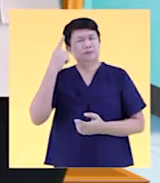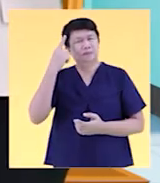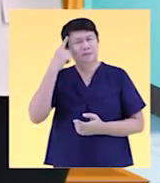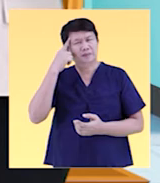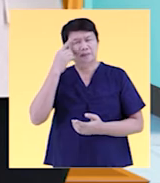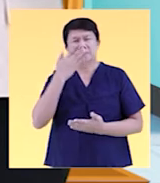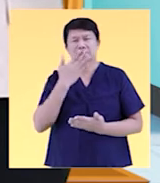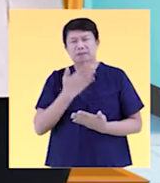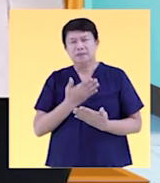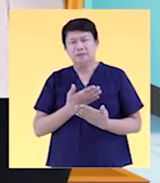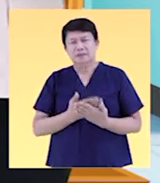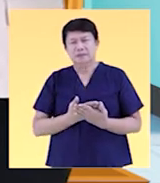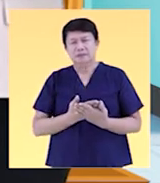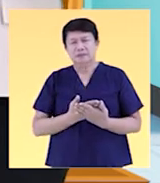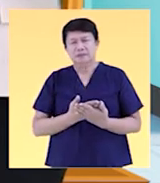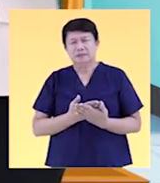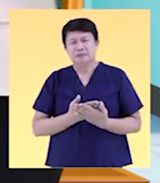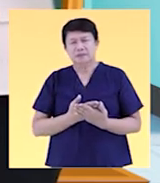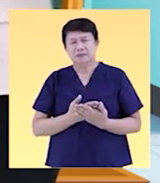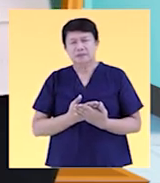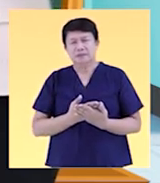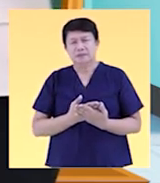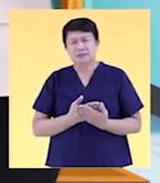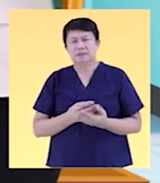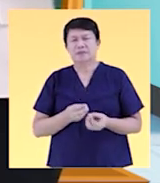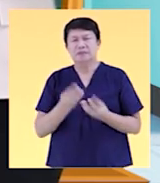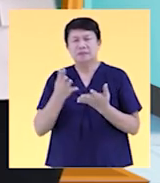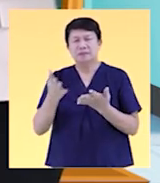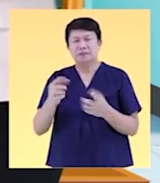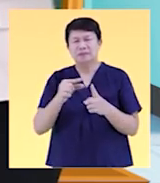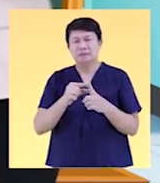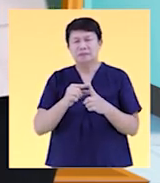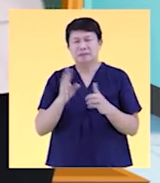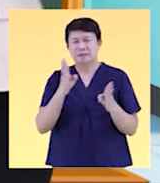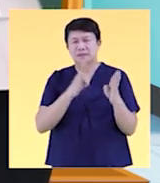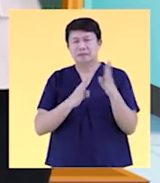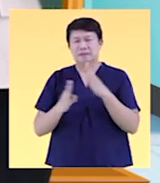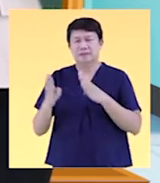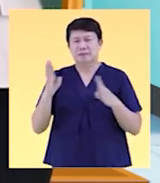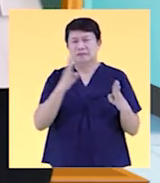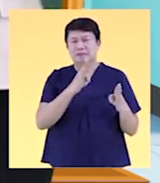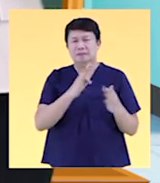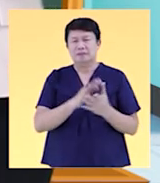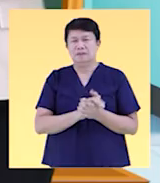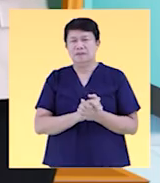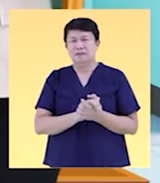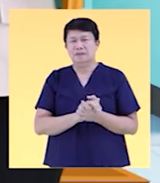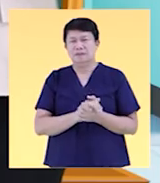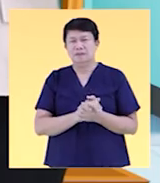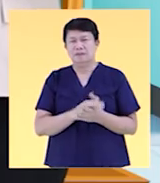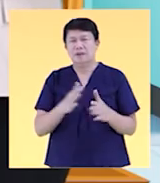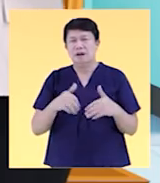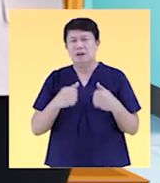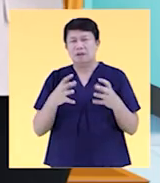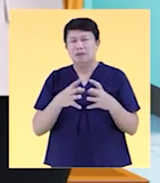Pag-isipan nating mabuti ang mga detaling ibinigay sa word problem. Magkano ang halaga ng pera